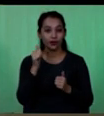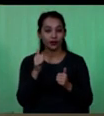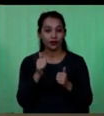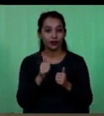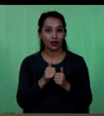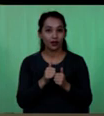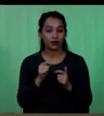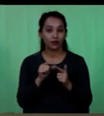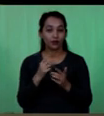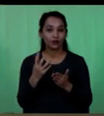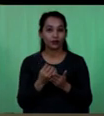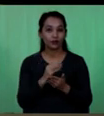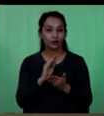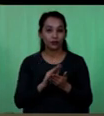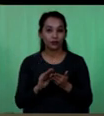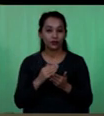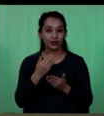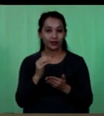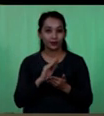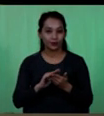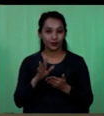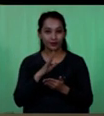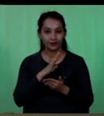fe'llar topib yozing. Siz yozdingizmi?